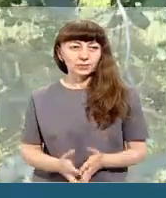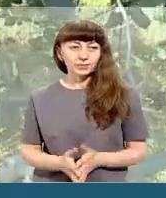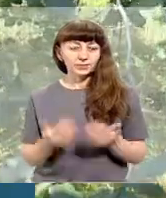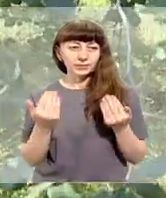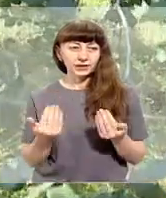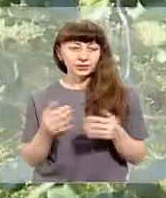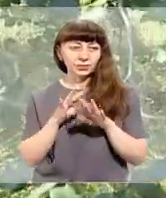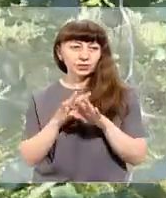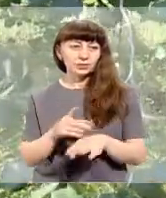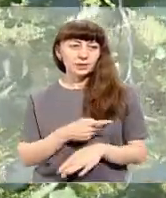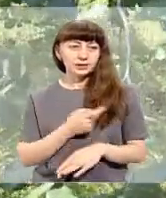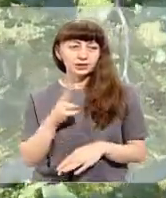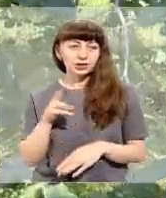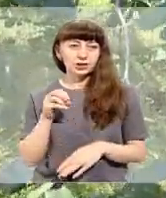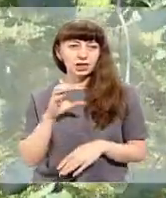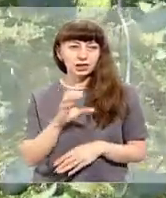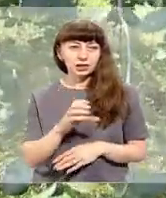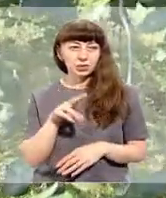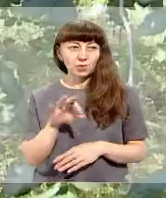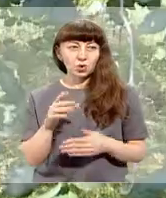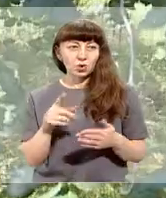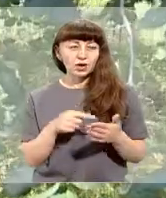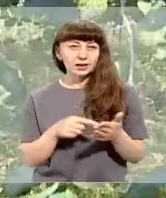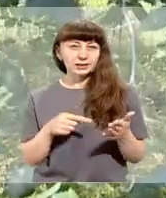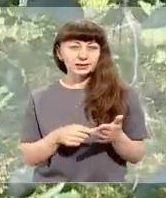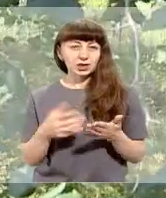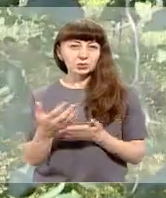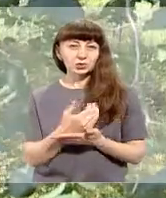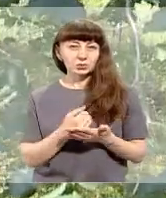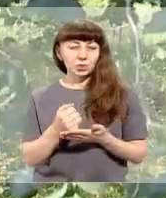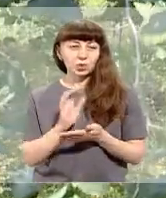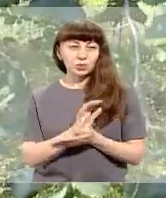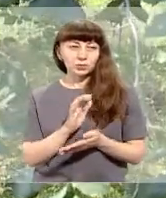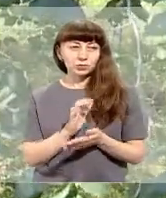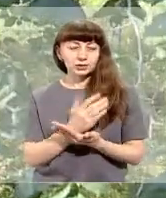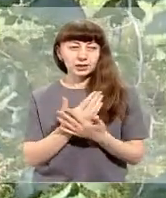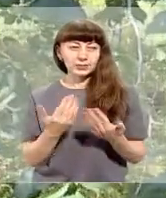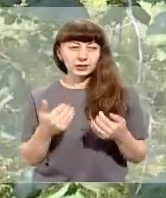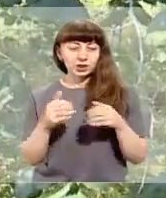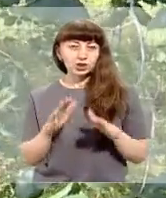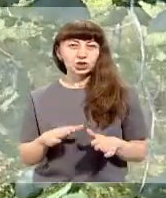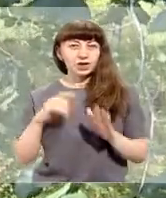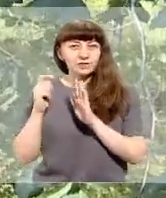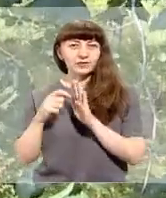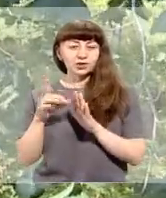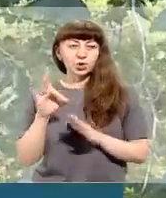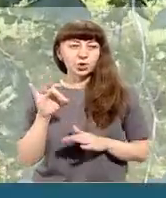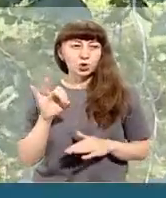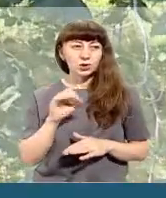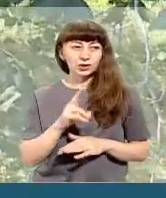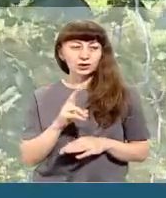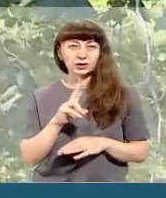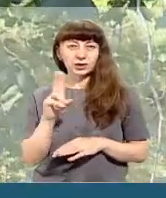Сегодня у нас проходит мастер-класс по раздельному сбору мусора. И мы решили показать, как